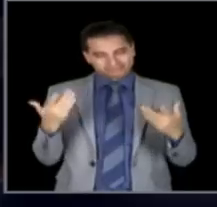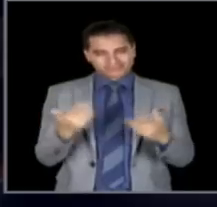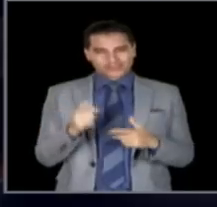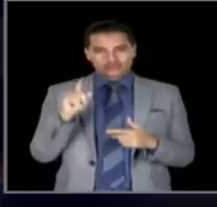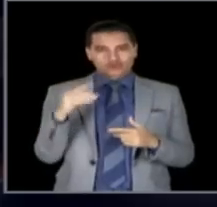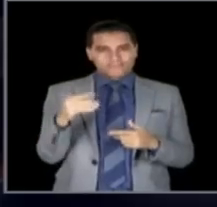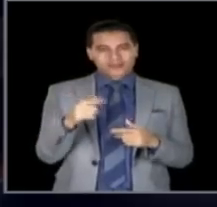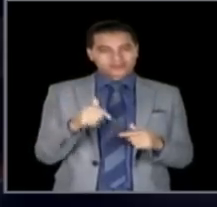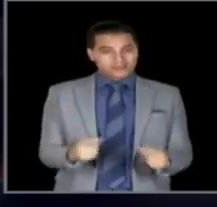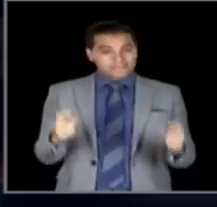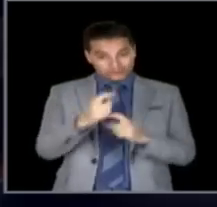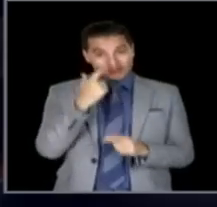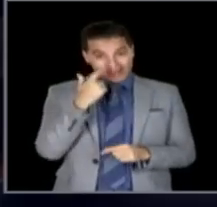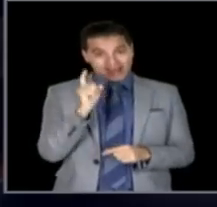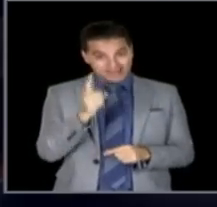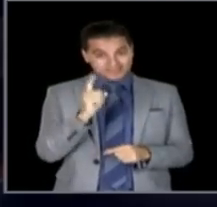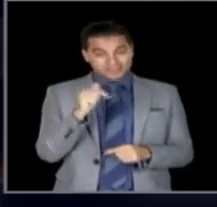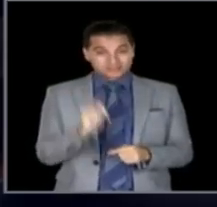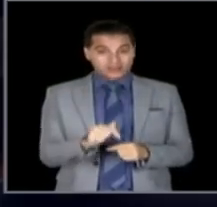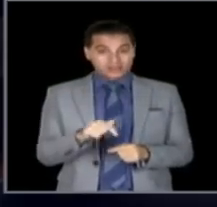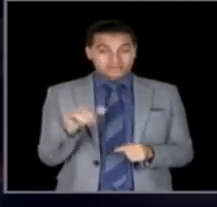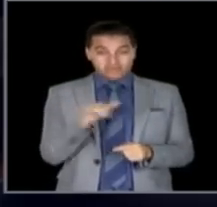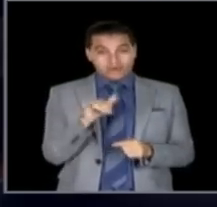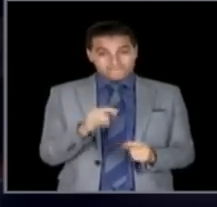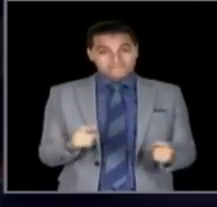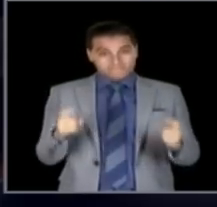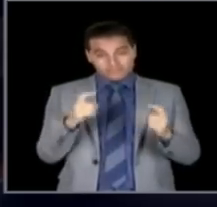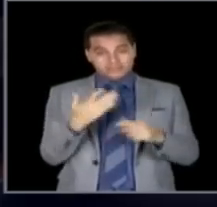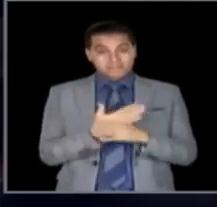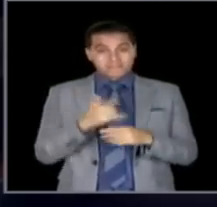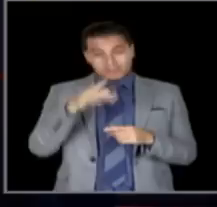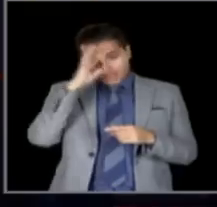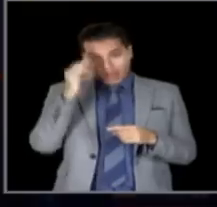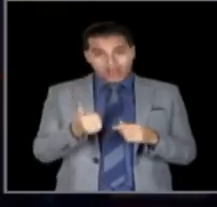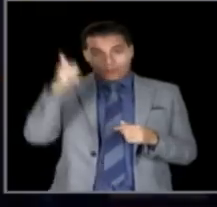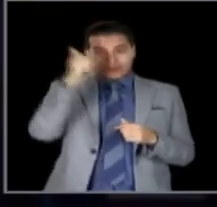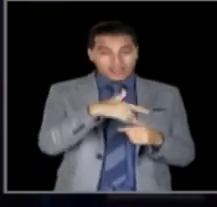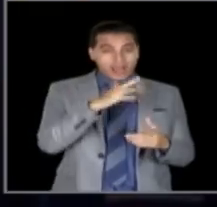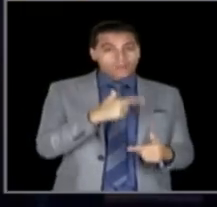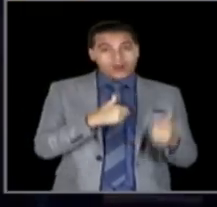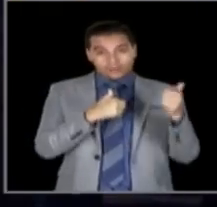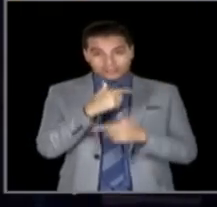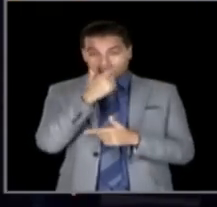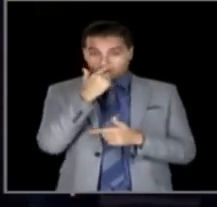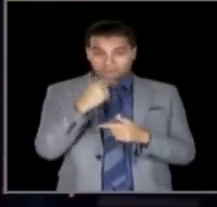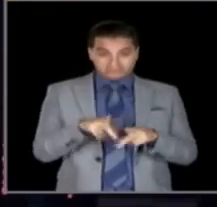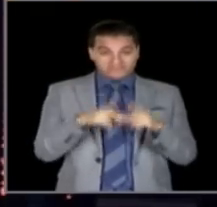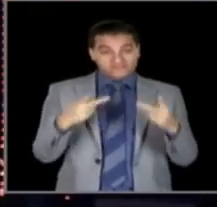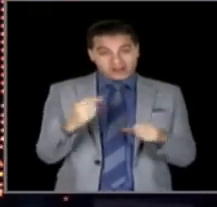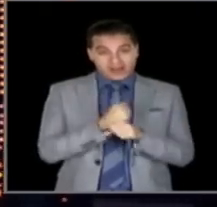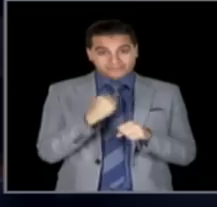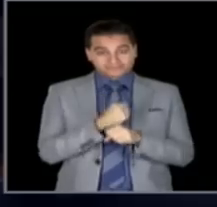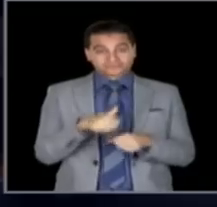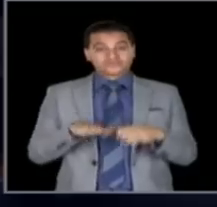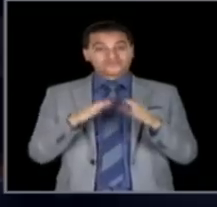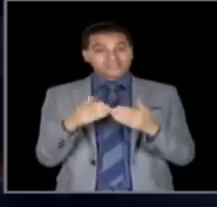صبح ماتش النهارده انا في رايي انه مهم جدا. اكيد طبعا. ليه؟ صدارة المجموعة تفرق طبعا.